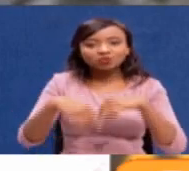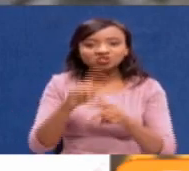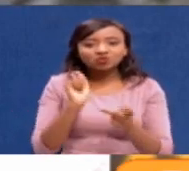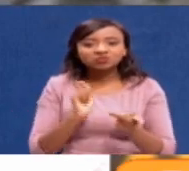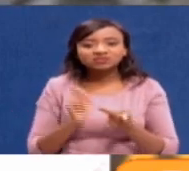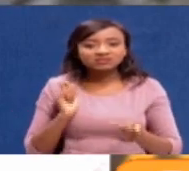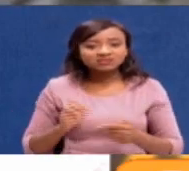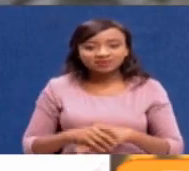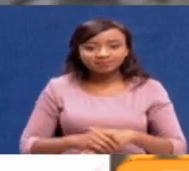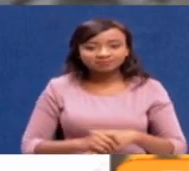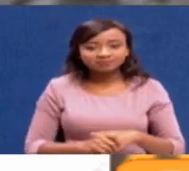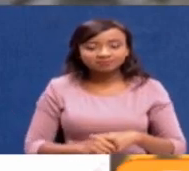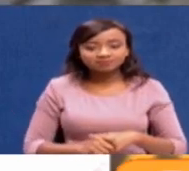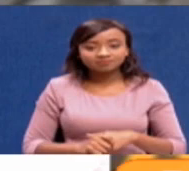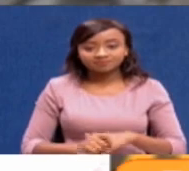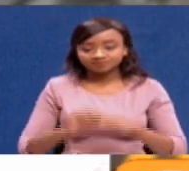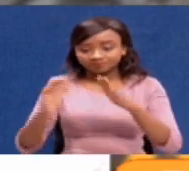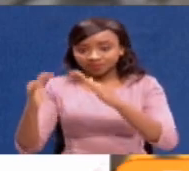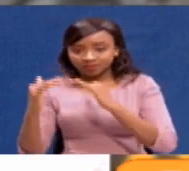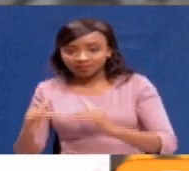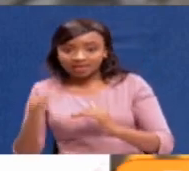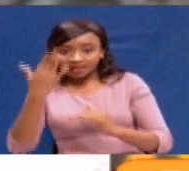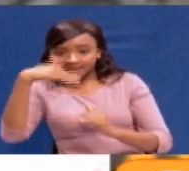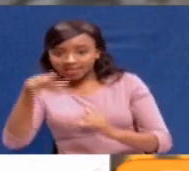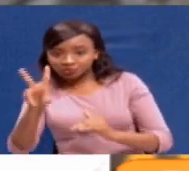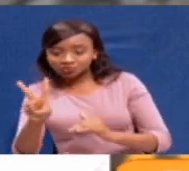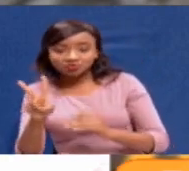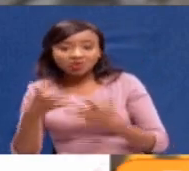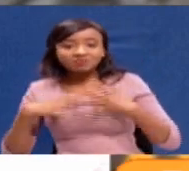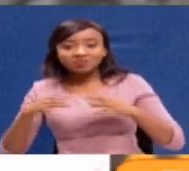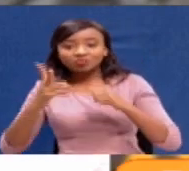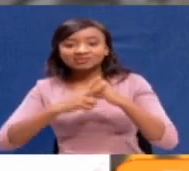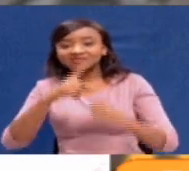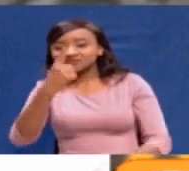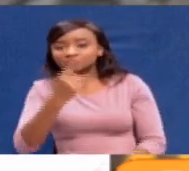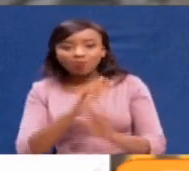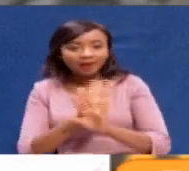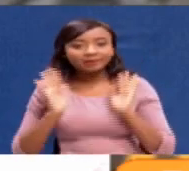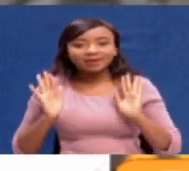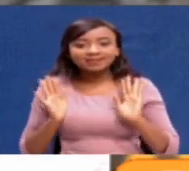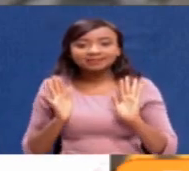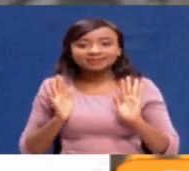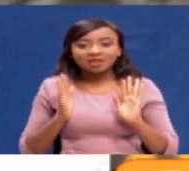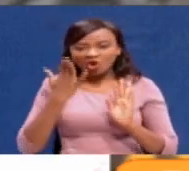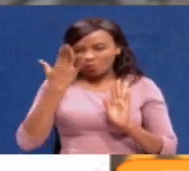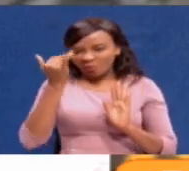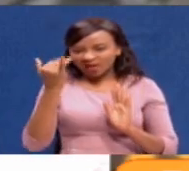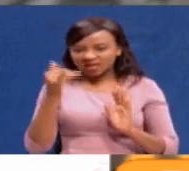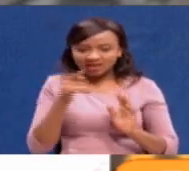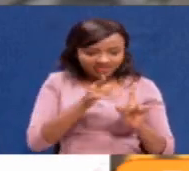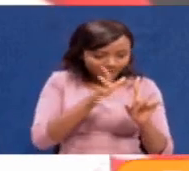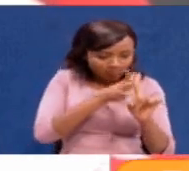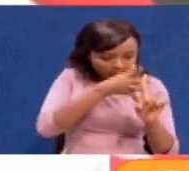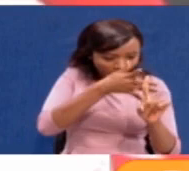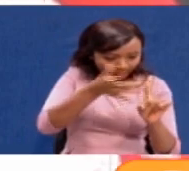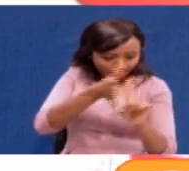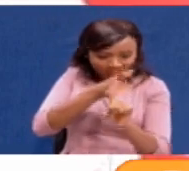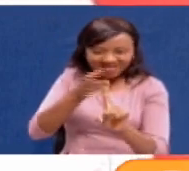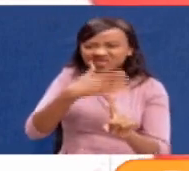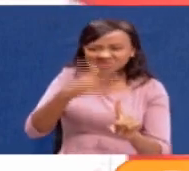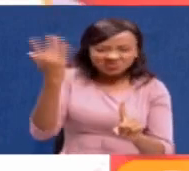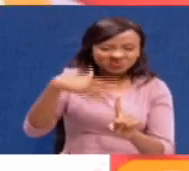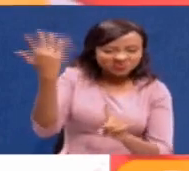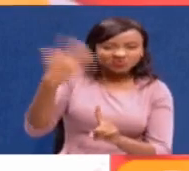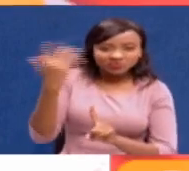kati ya 500. Siku ya pili watu 71 peke yake kwa sababu ya uchochezi. Kuna